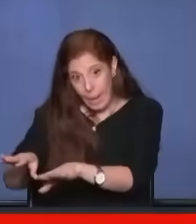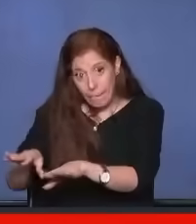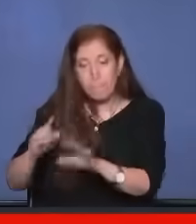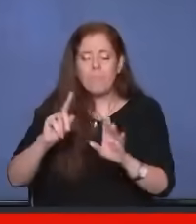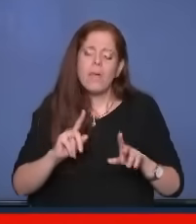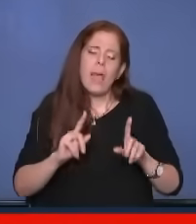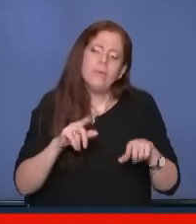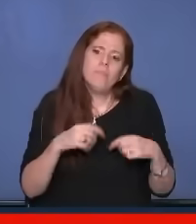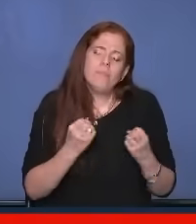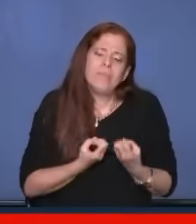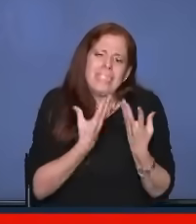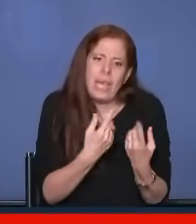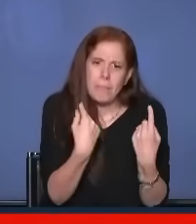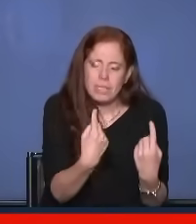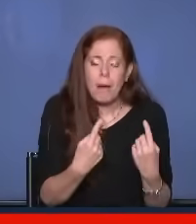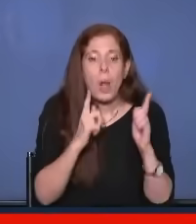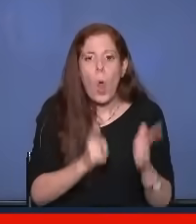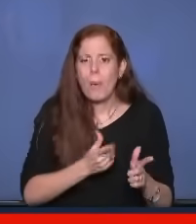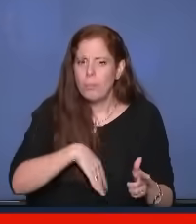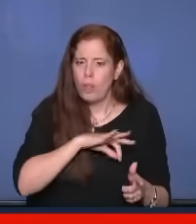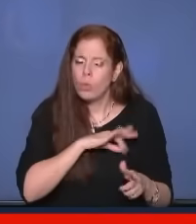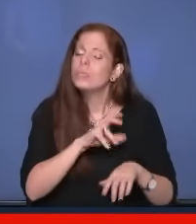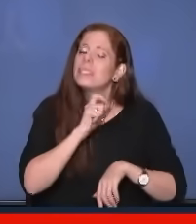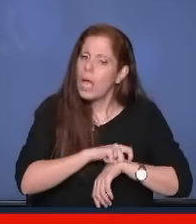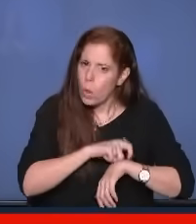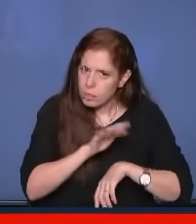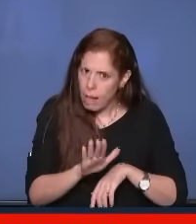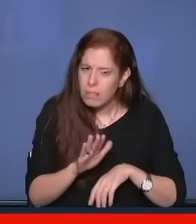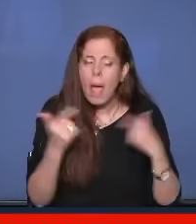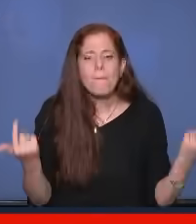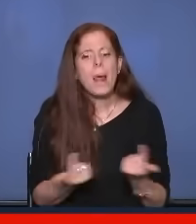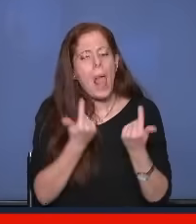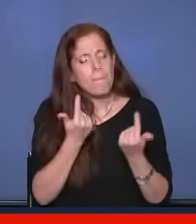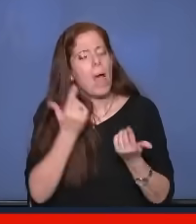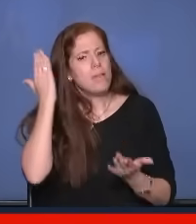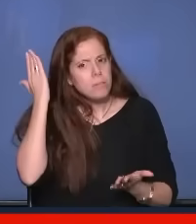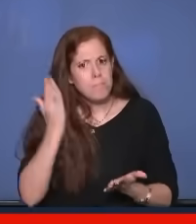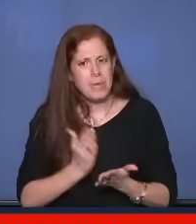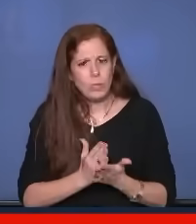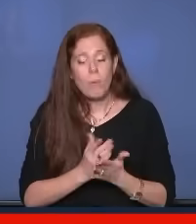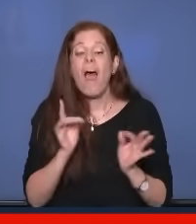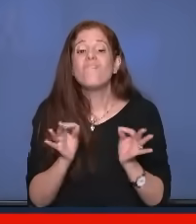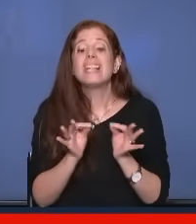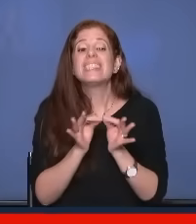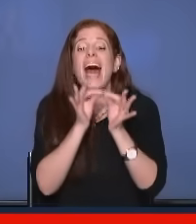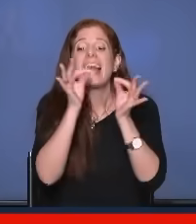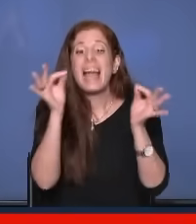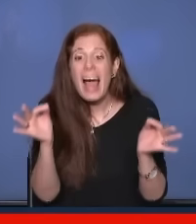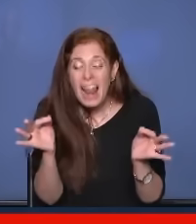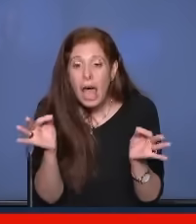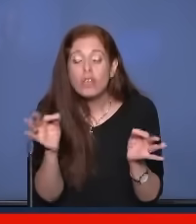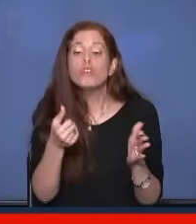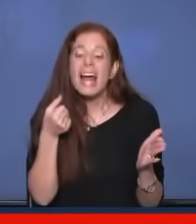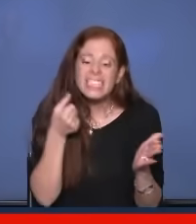לוחמינו הגיבורים זה יקח עוד זמן המלחמה בעיצומה אבל זה תחילת הסוף של חמס